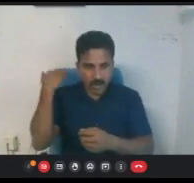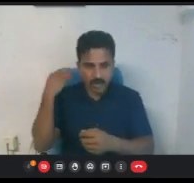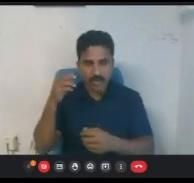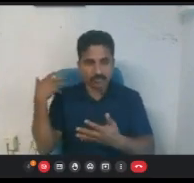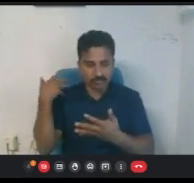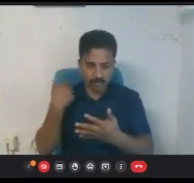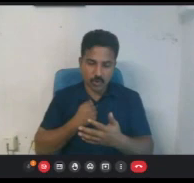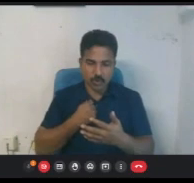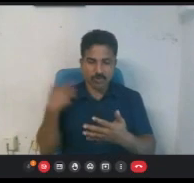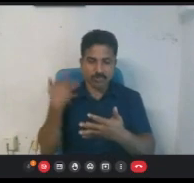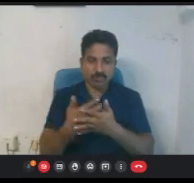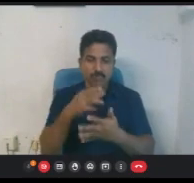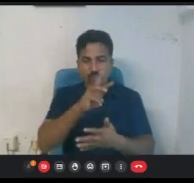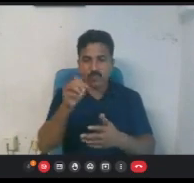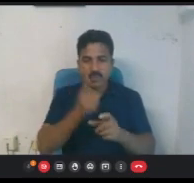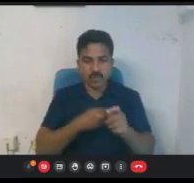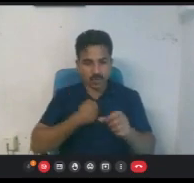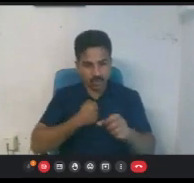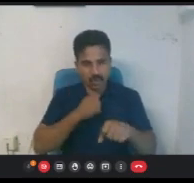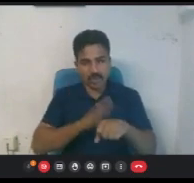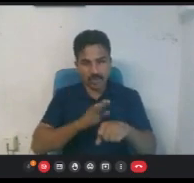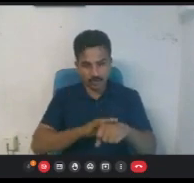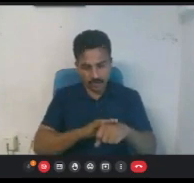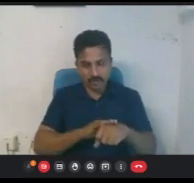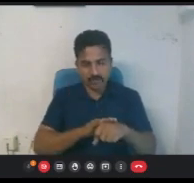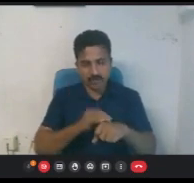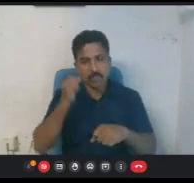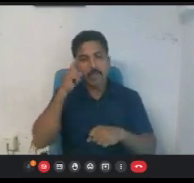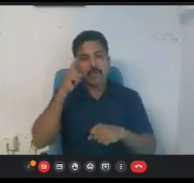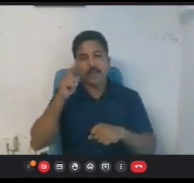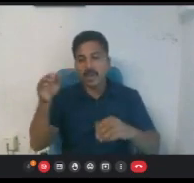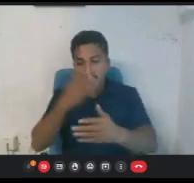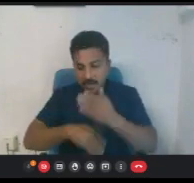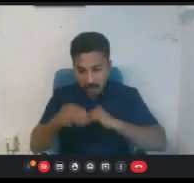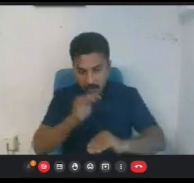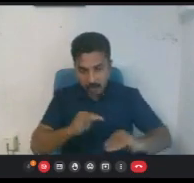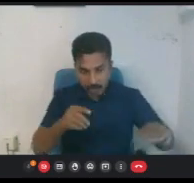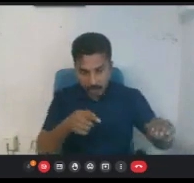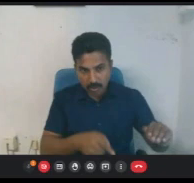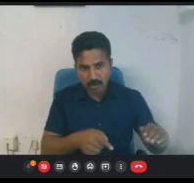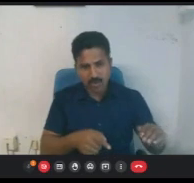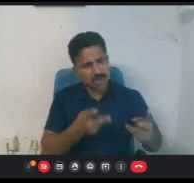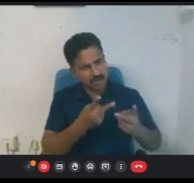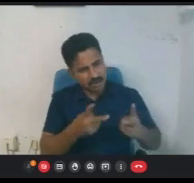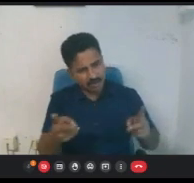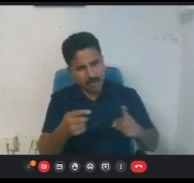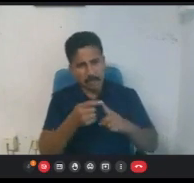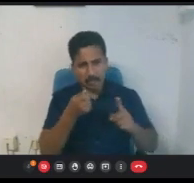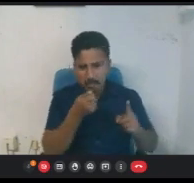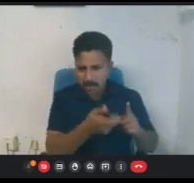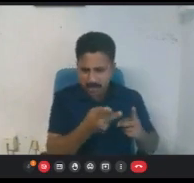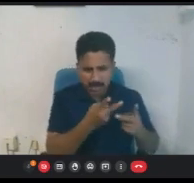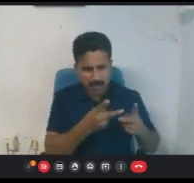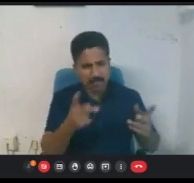വർഷക്കാലത്തെ അനുഭവത്തിൽ നിന്ന് എനിക്ക് മനസ്സിലായിട്ടുള്ളത്. അപ്പൊ ഭിന്നശേഷിക്കാർക്കായിട്ടുള്ള കുട്ടികൾക്ക് അല്ലെങ്കിൽ ഭിന്നശേഷിക്കാർക്കുള്ള ഒരുപാട് ആനുകൂല്യങ്ങളും പദ്ധതികളും പരിപാടികളൊക്കെ